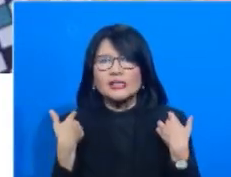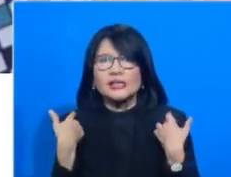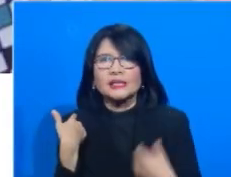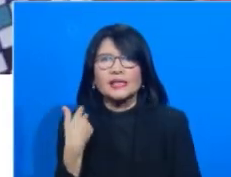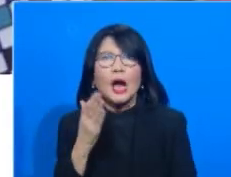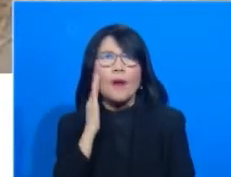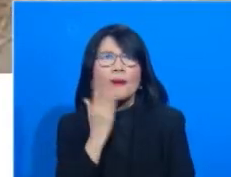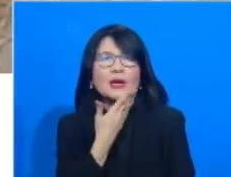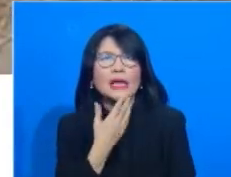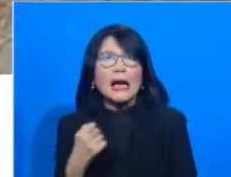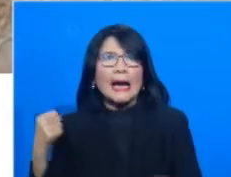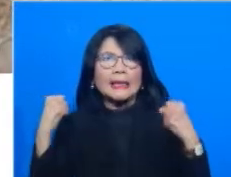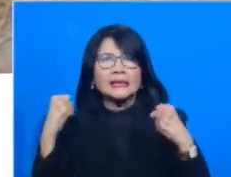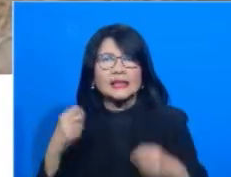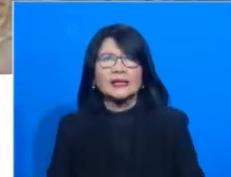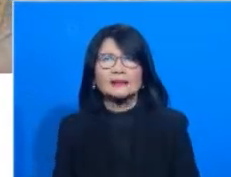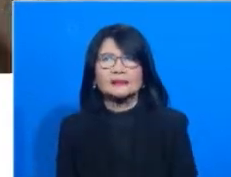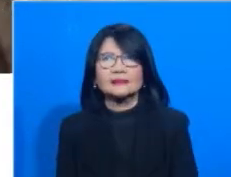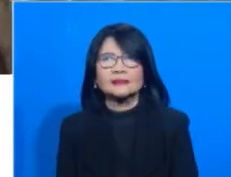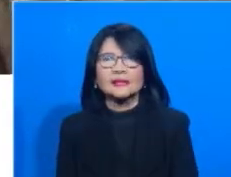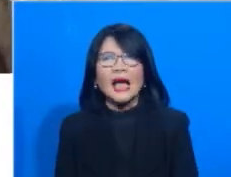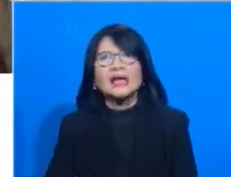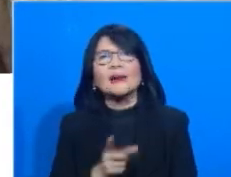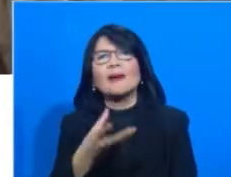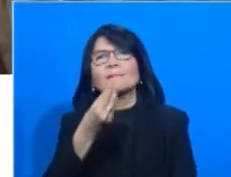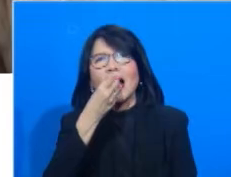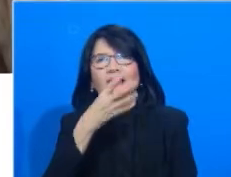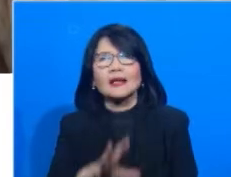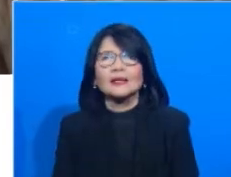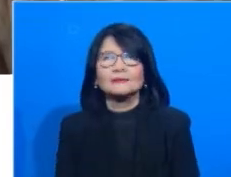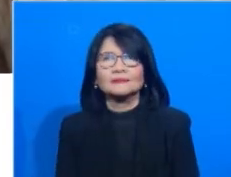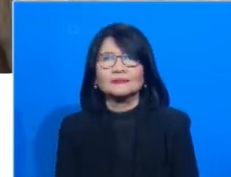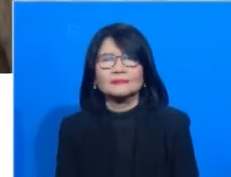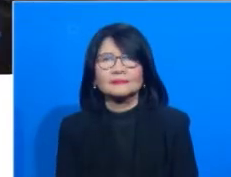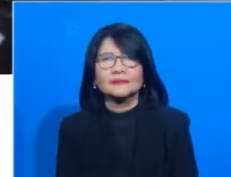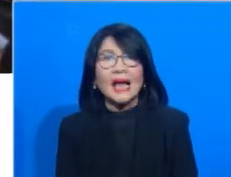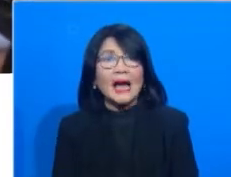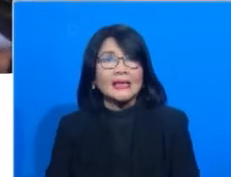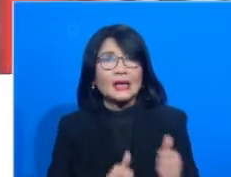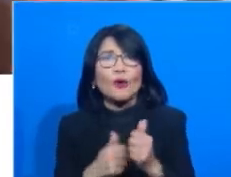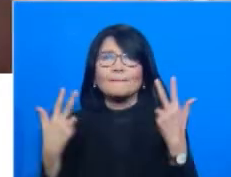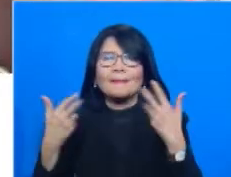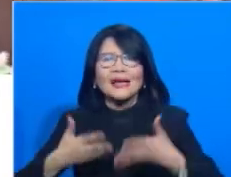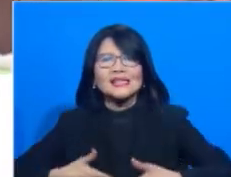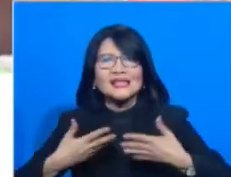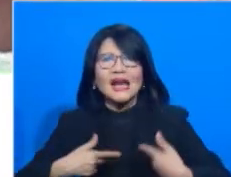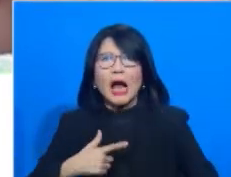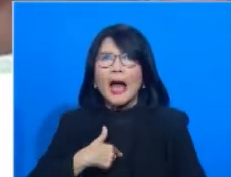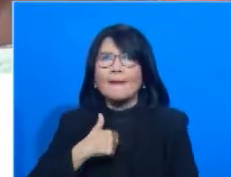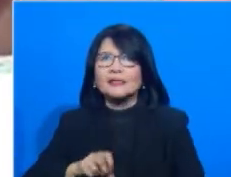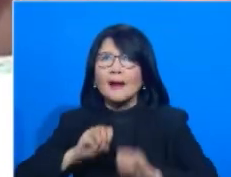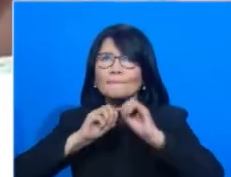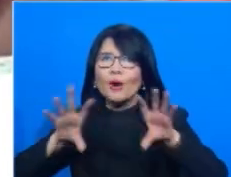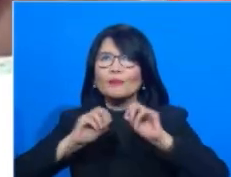and wellness, kriya, wastra, hingga kuliner. Para peserta pameran mengaku senang karena bisa